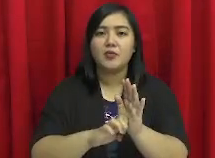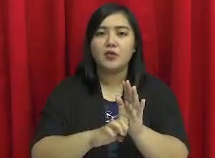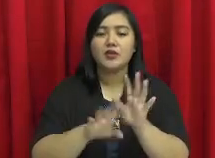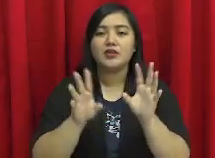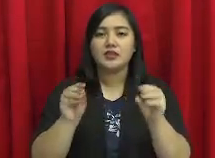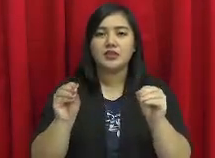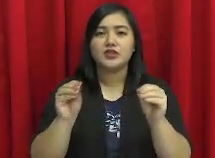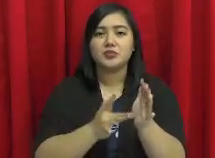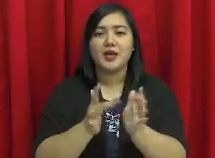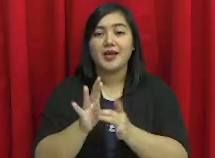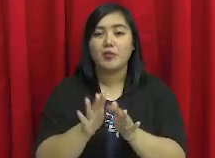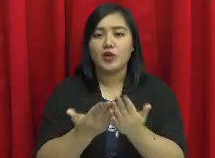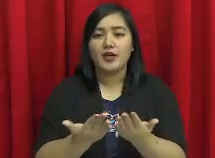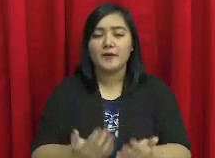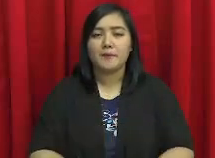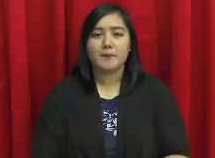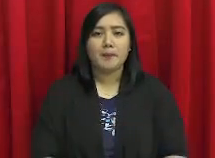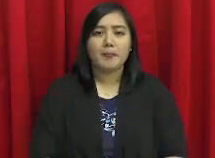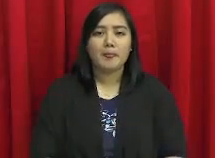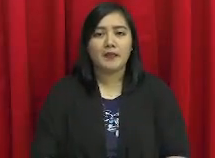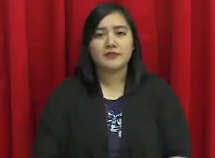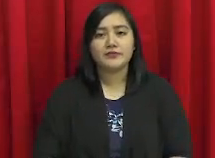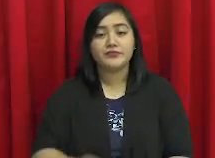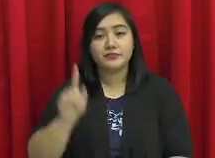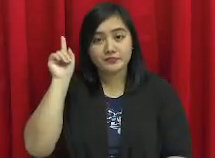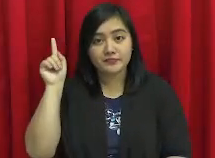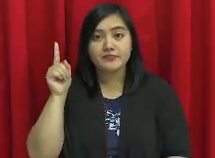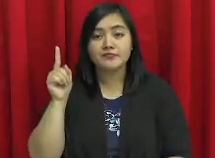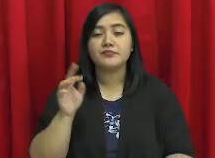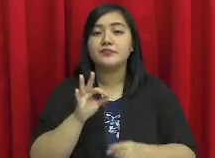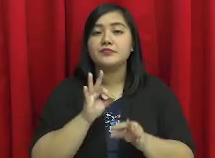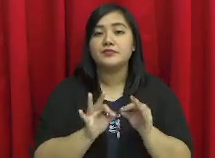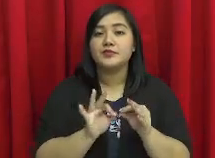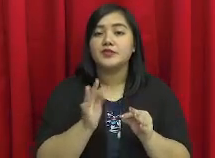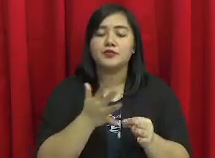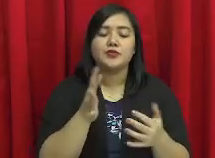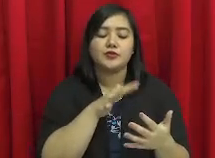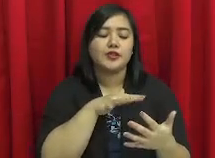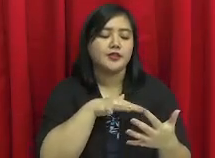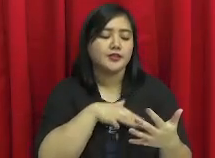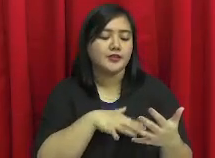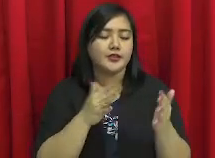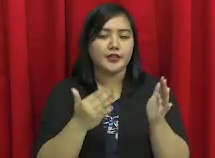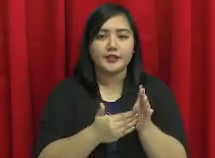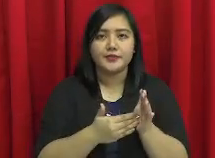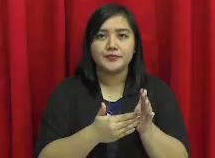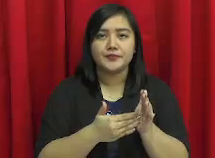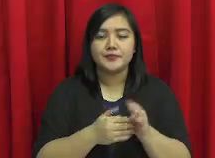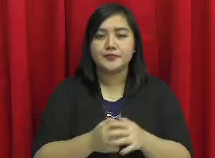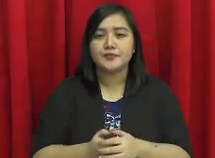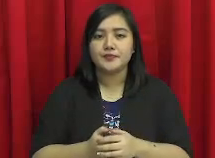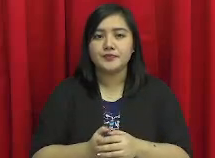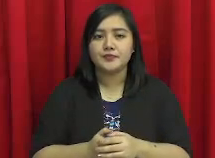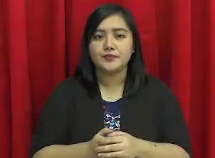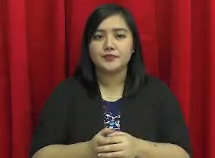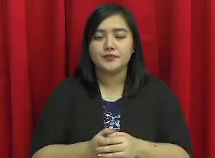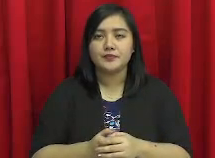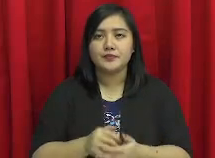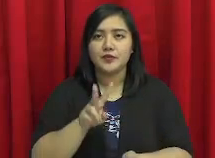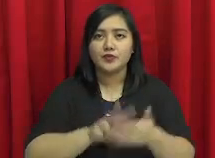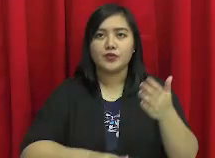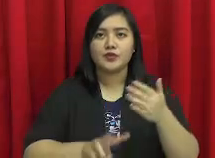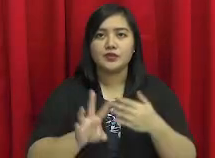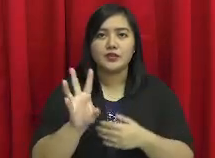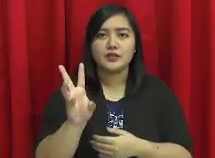yan, mga kapatid. Ito yung sinasabi ko po. Itong nangyari, kung makikita nyo po, babalikan natin, sinabi ko po na idudugtong ko. Dito sa sinabi po sa verse number